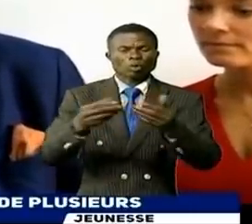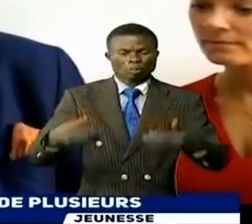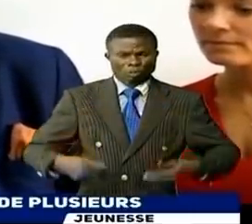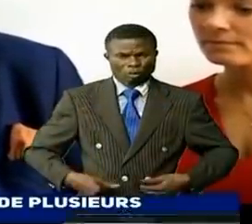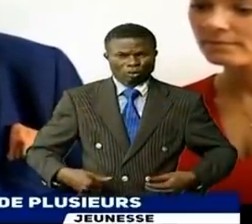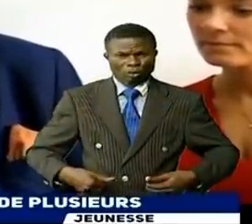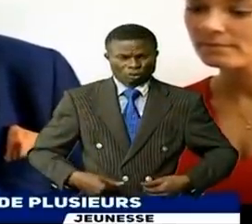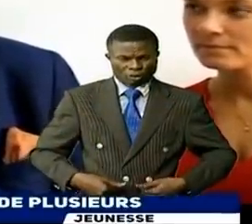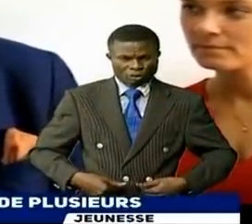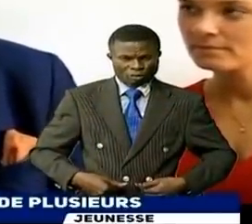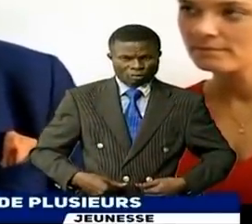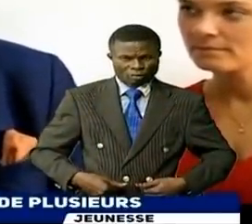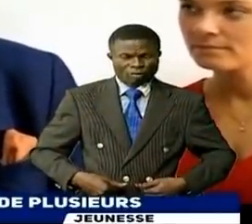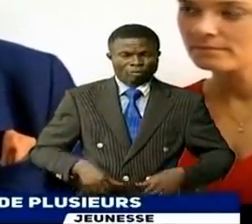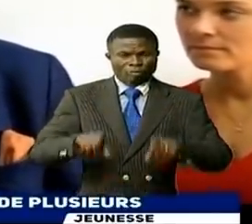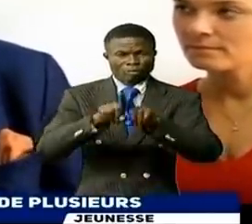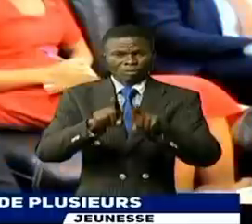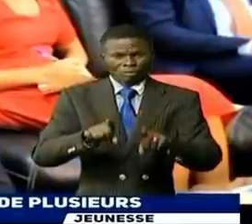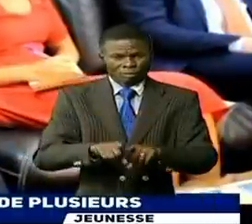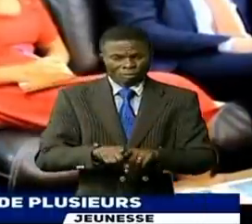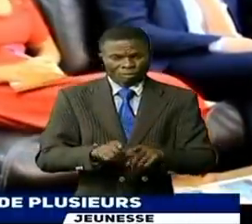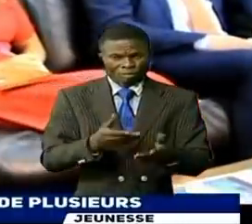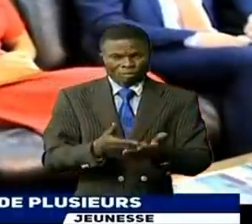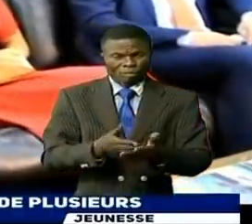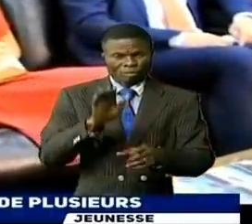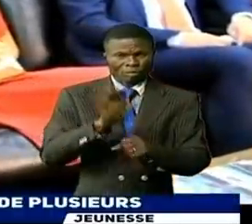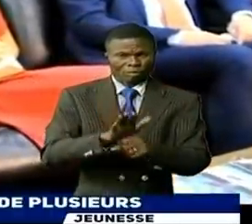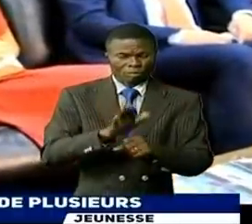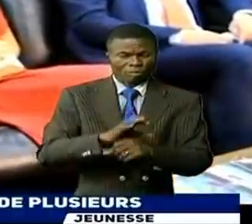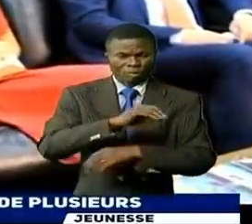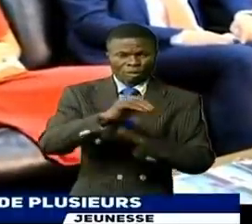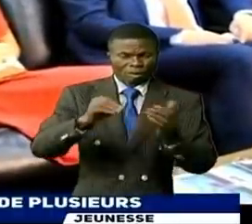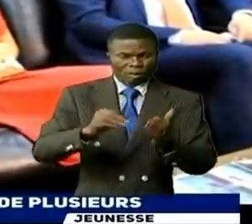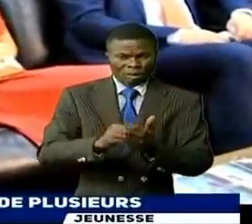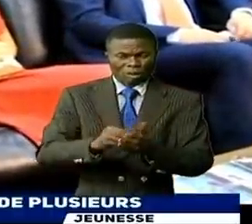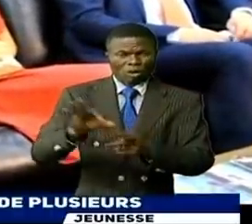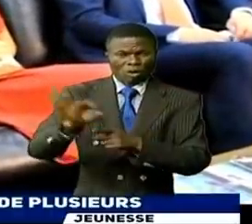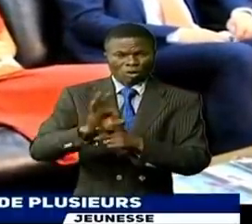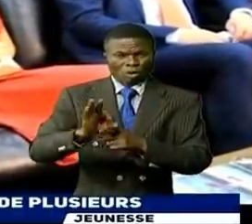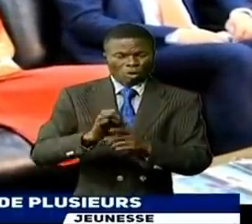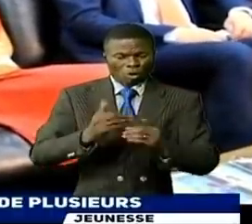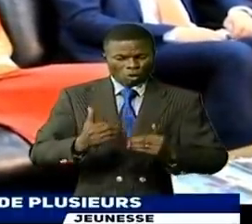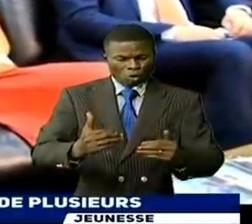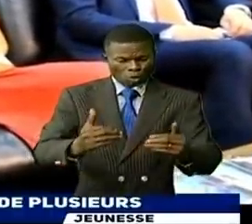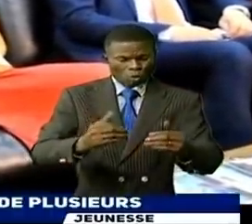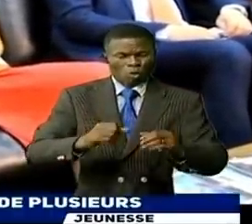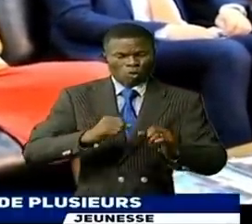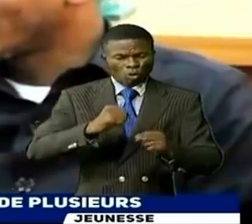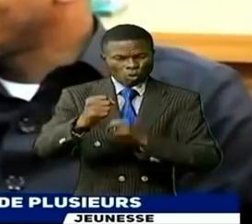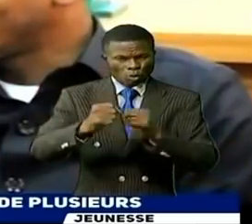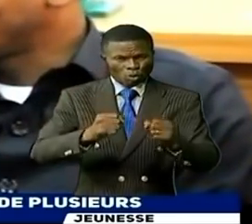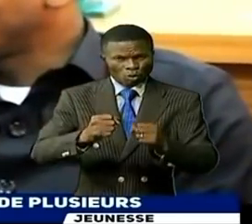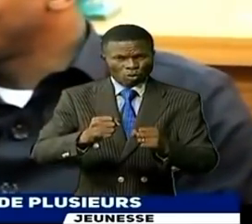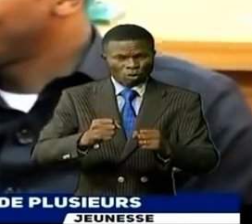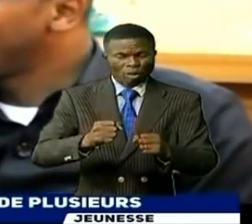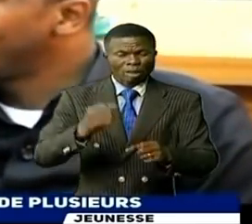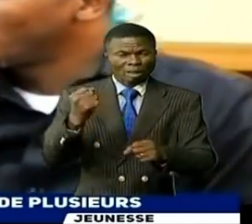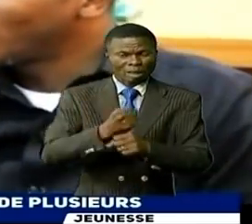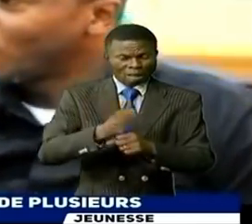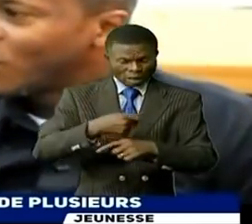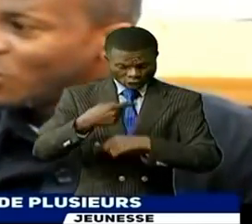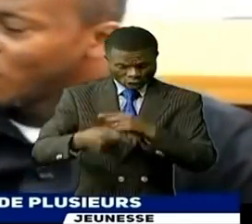victimes d'abus de drogue. Plusieurs centres spoliés, le combat continue pour les récupérer, mais le travail peut